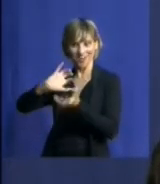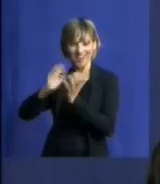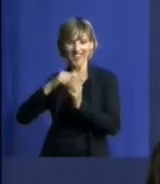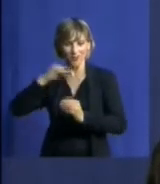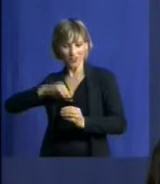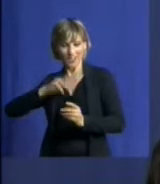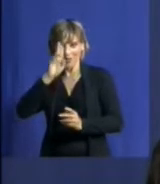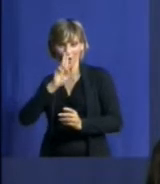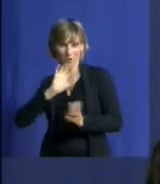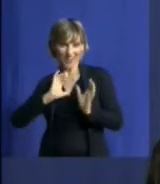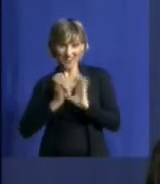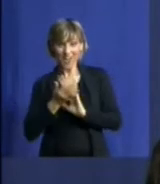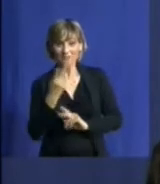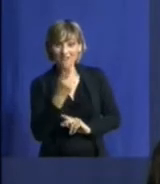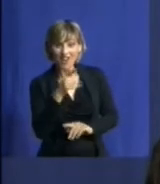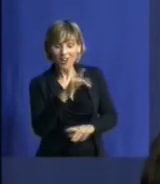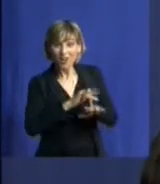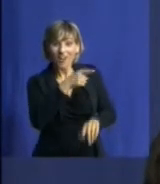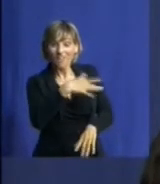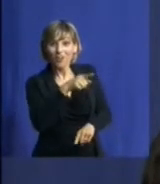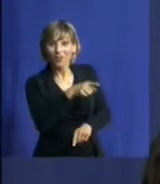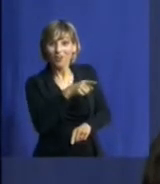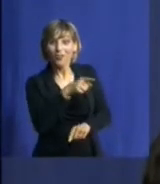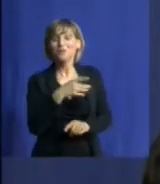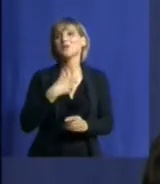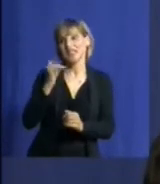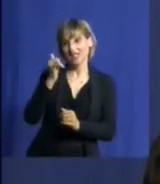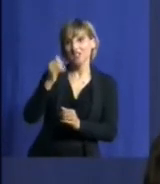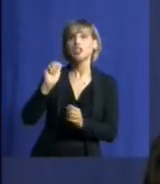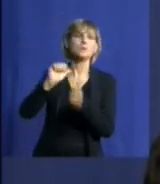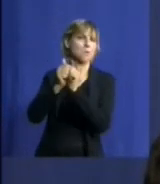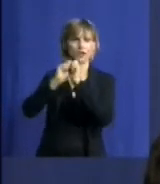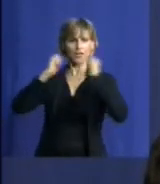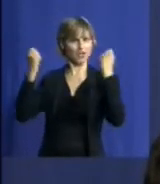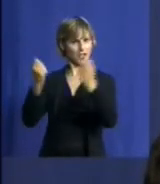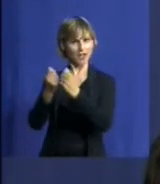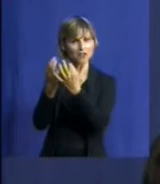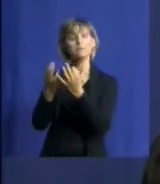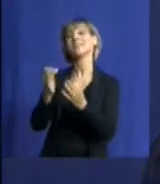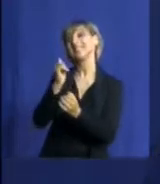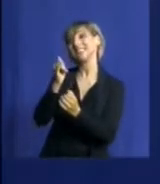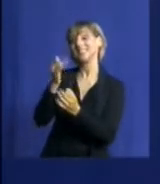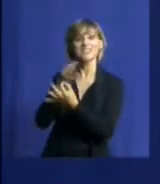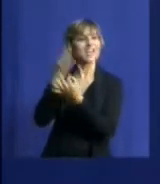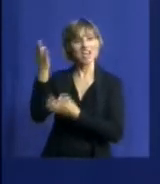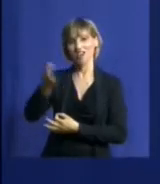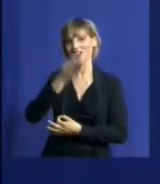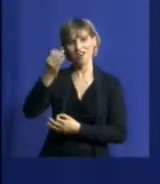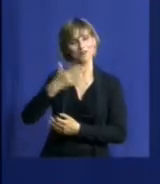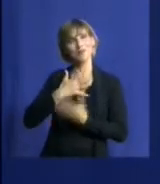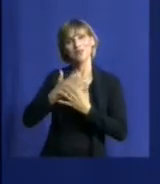però c'è sempre stata. Sì, questa certo. Per il basket, per lo sport comunque in generale, credo. Sì, c'è sempre stata,